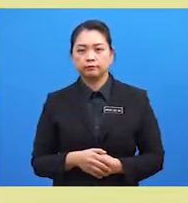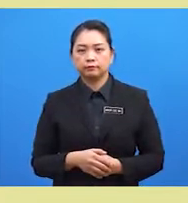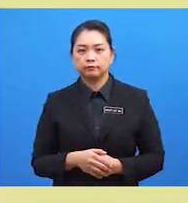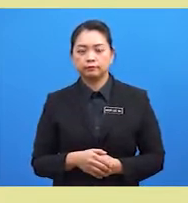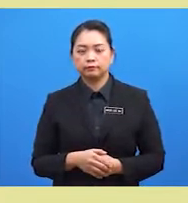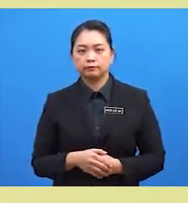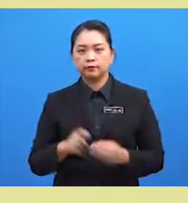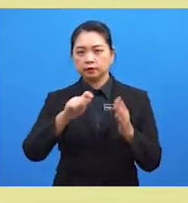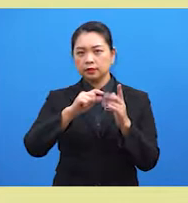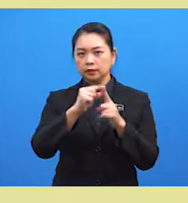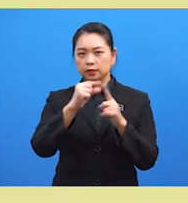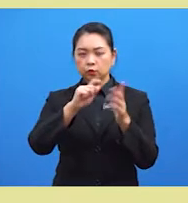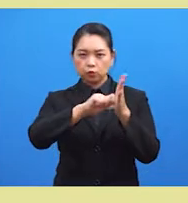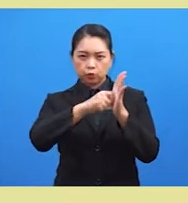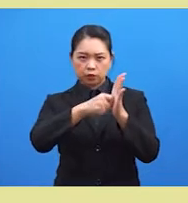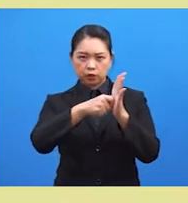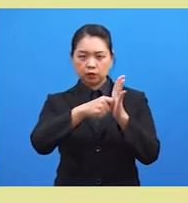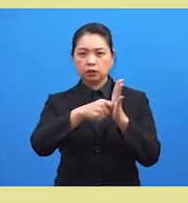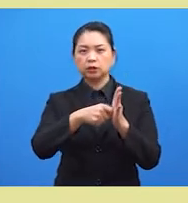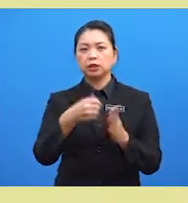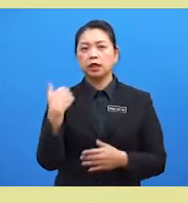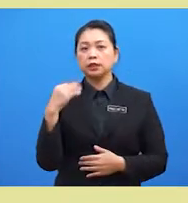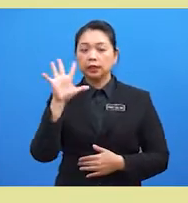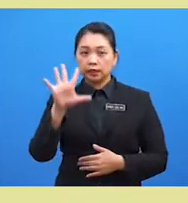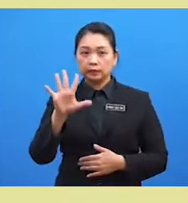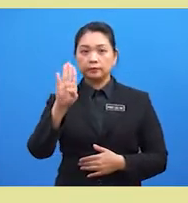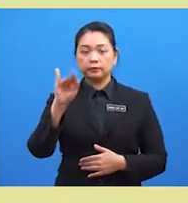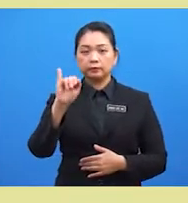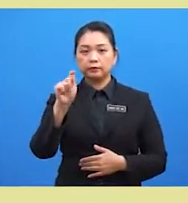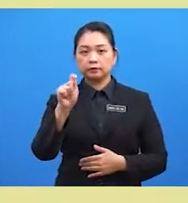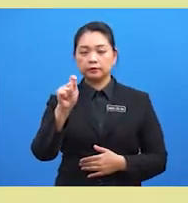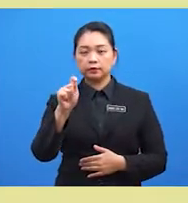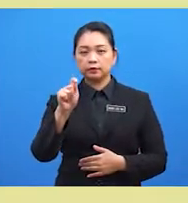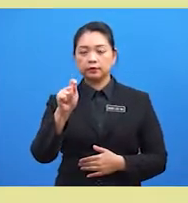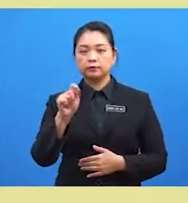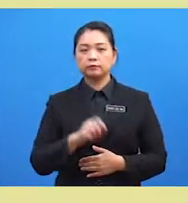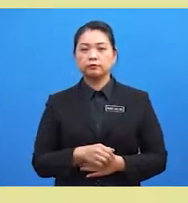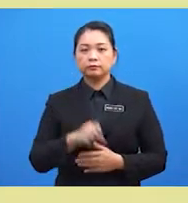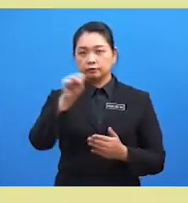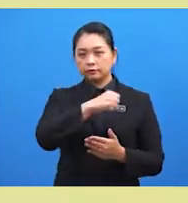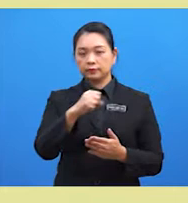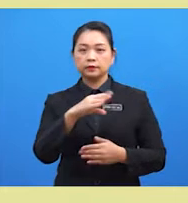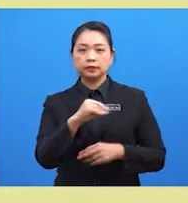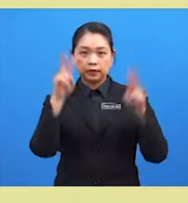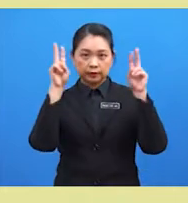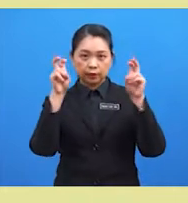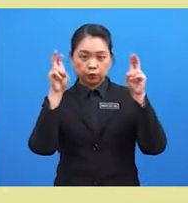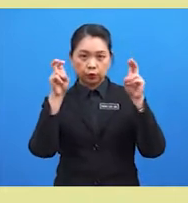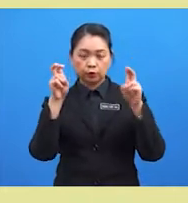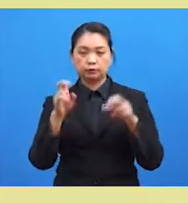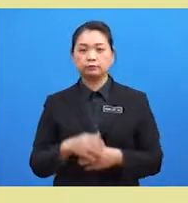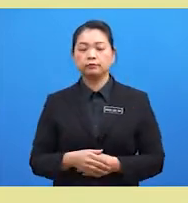kata kuncinya ialah 5 bait syair dan tema kemakmuran